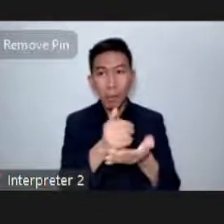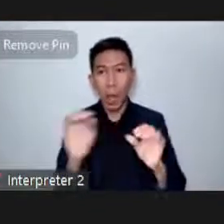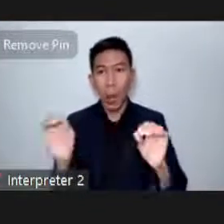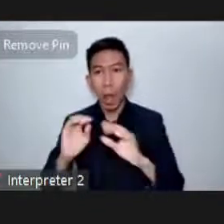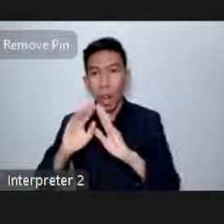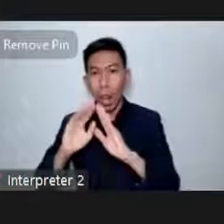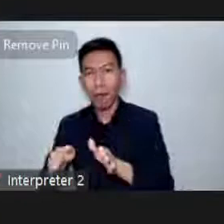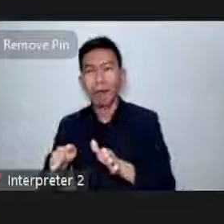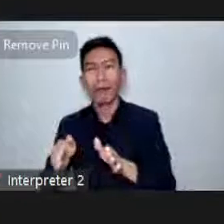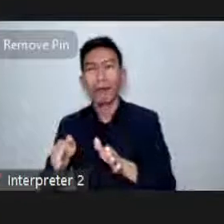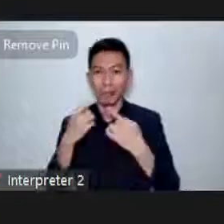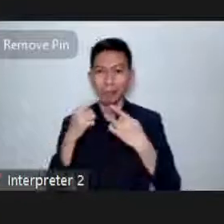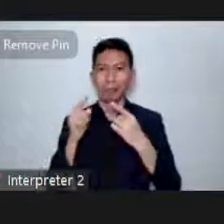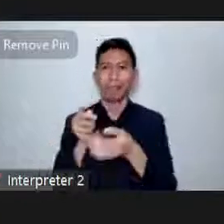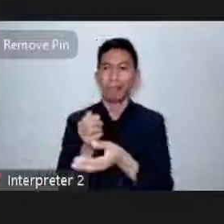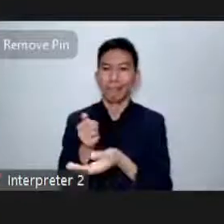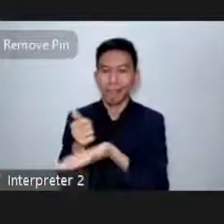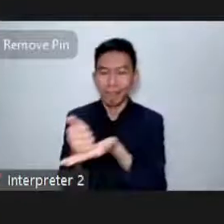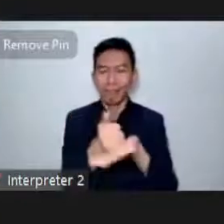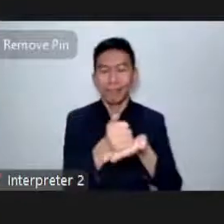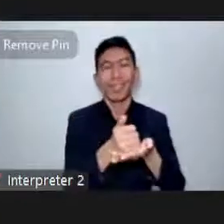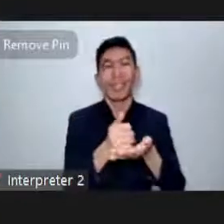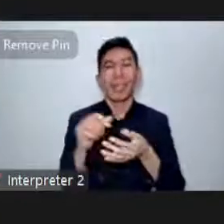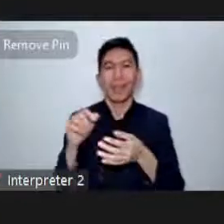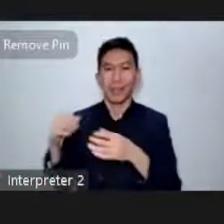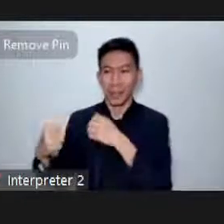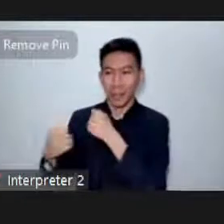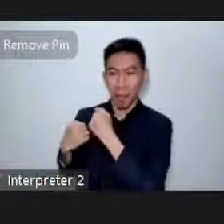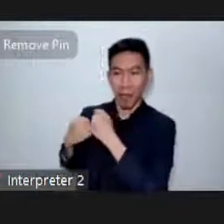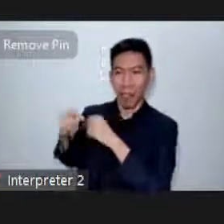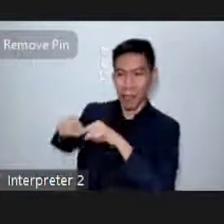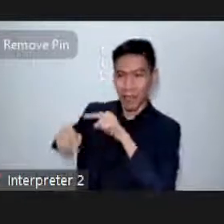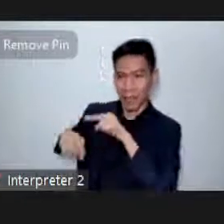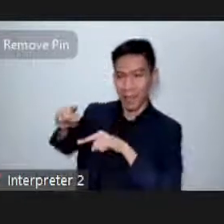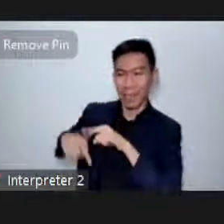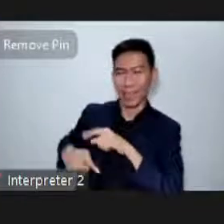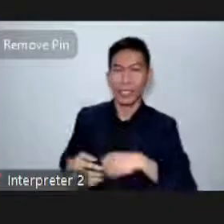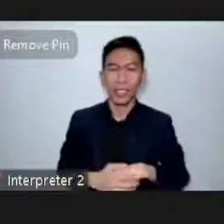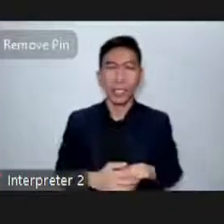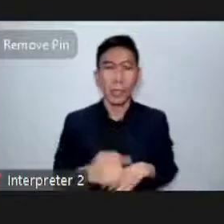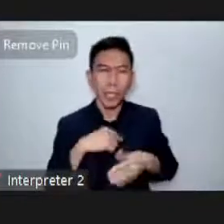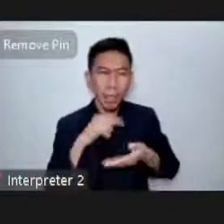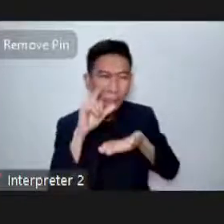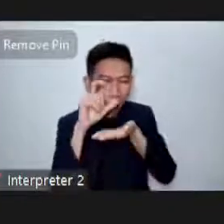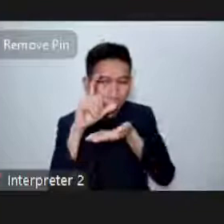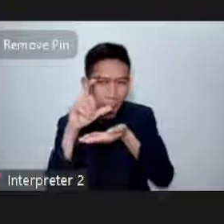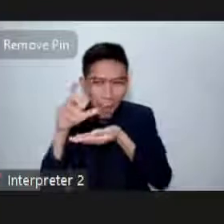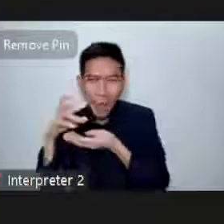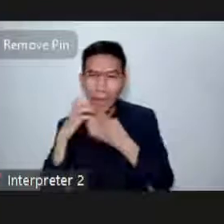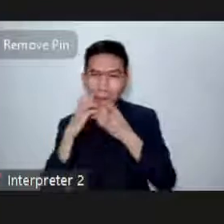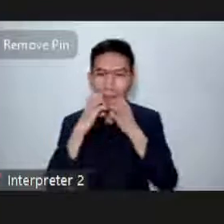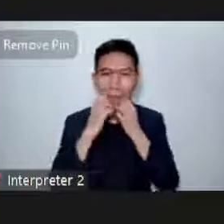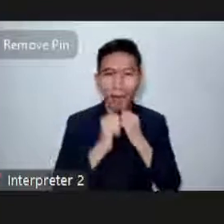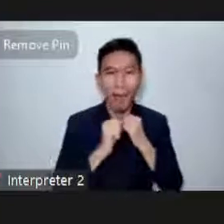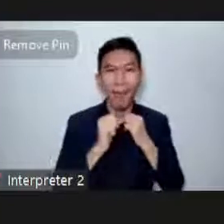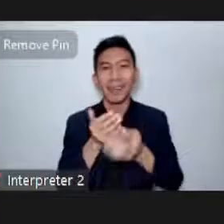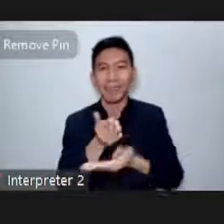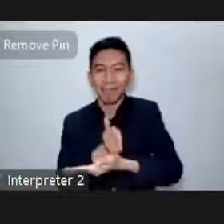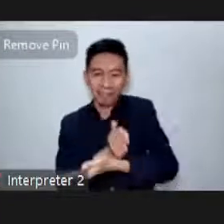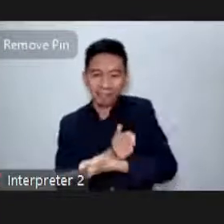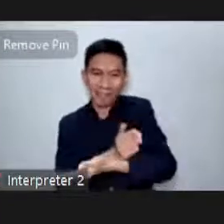at suporta ng mga kaibigan ko. Yung hilig ko sa photography, unti-unting